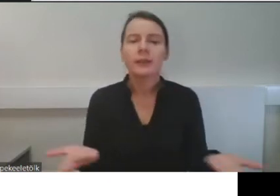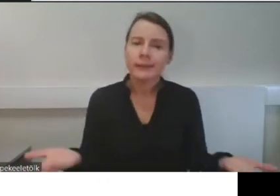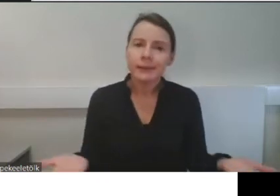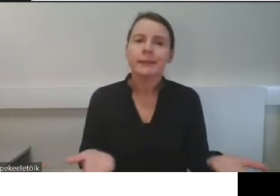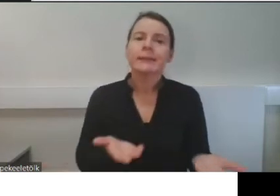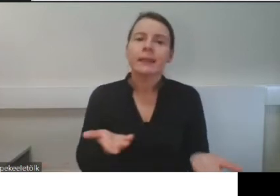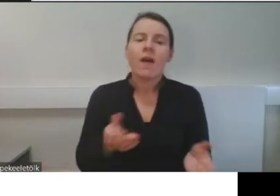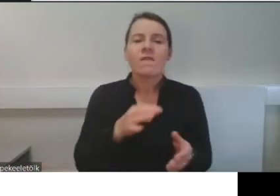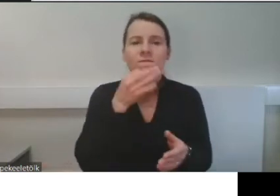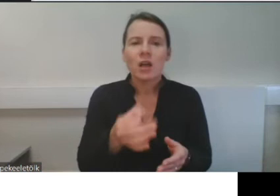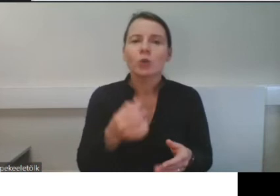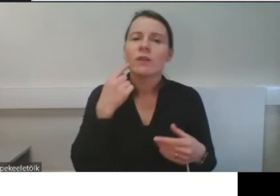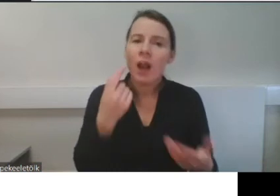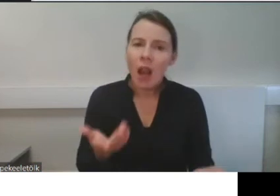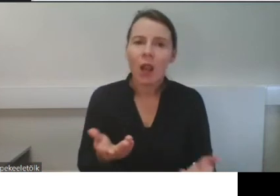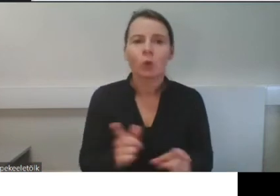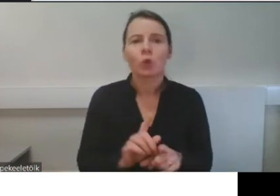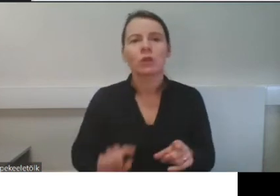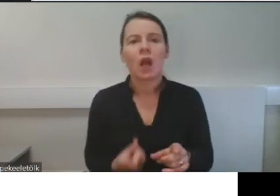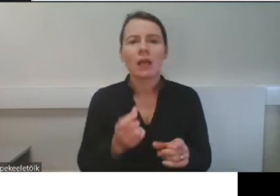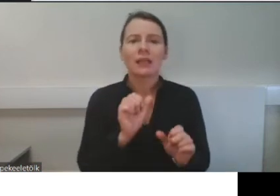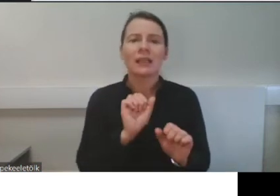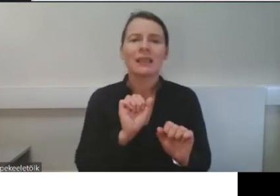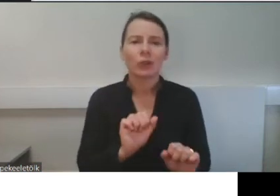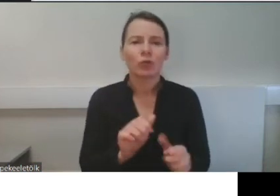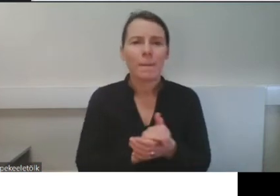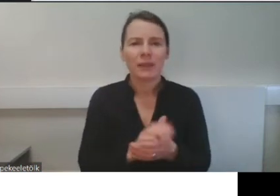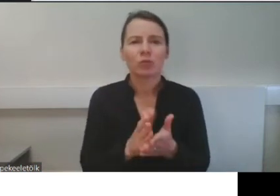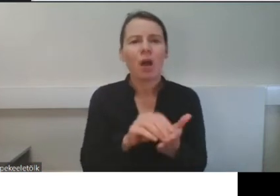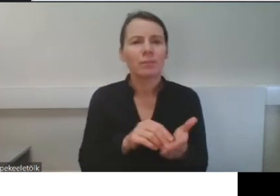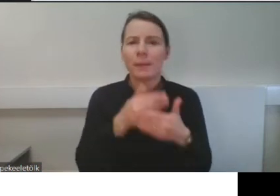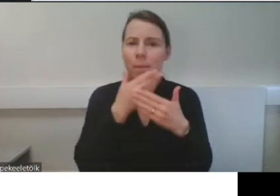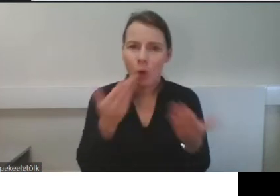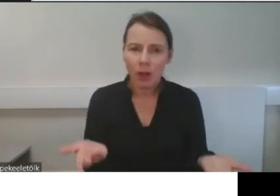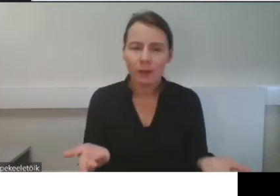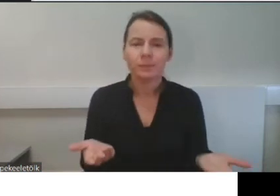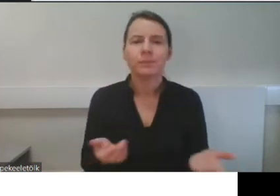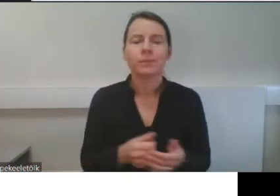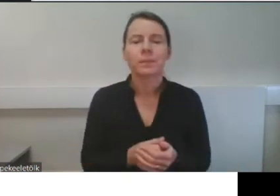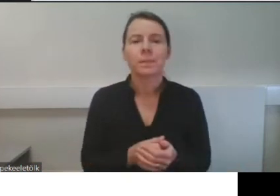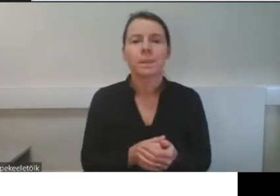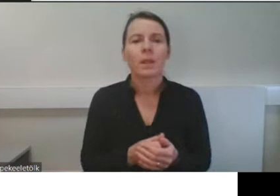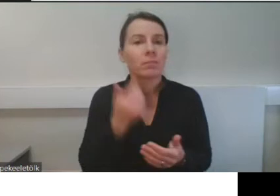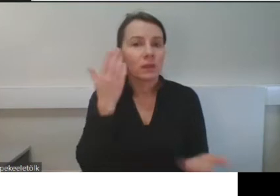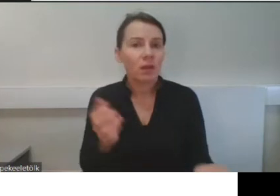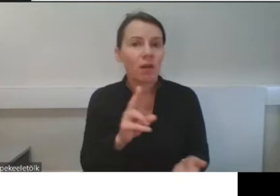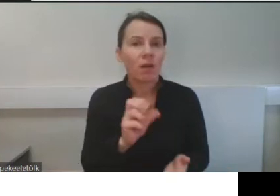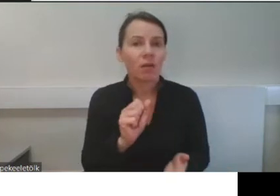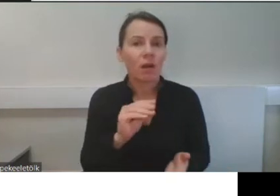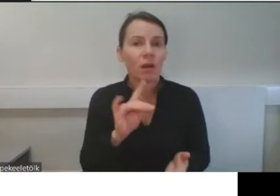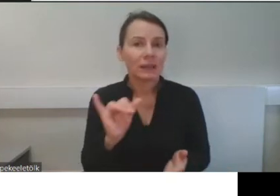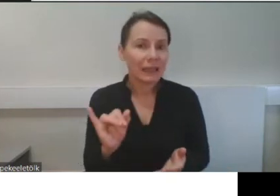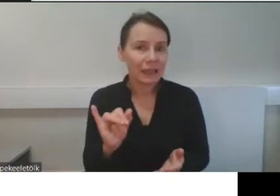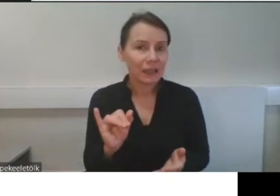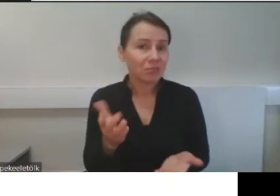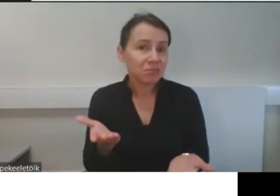hakkas üle minema. Aga siin on siis näha, et noh, teatud maakondades siin mingid muutusi siiski selles